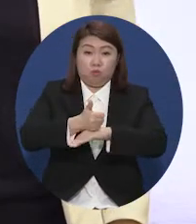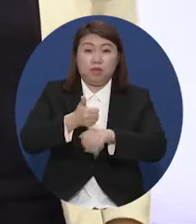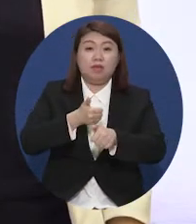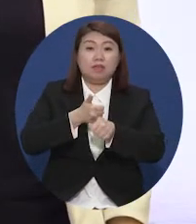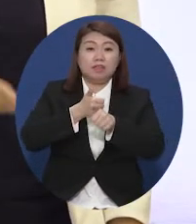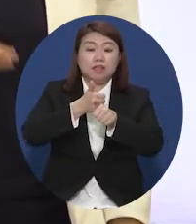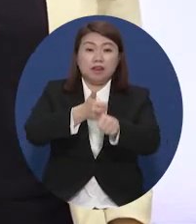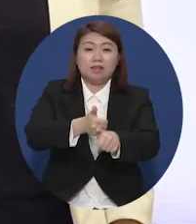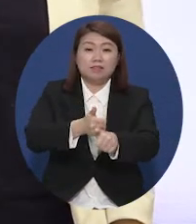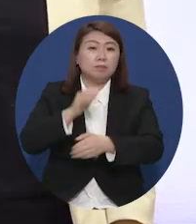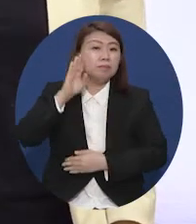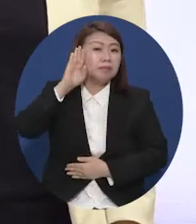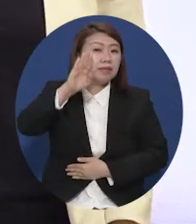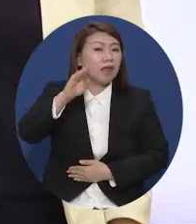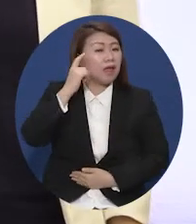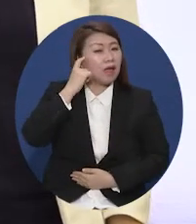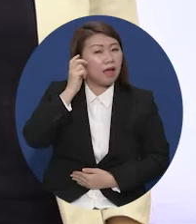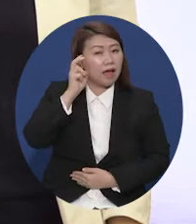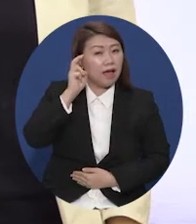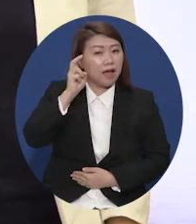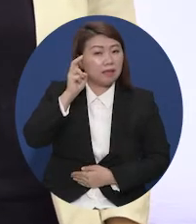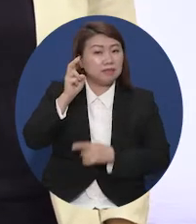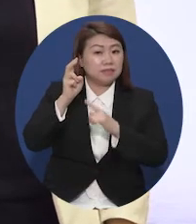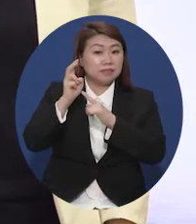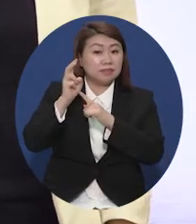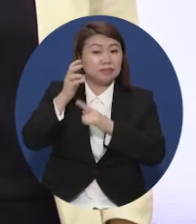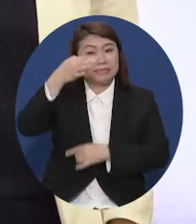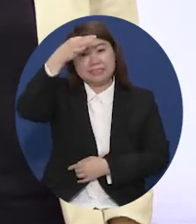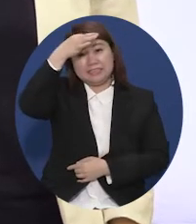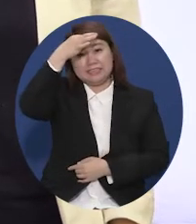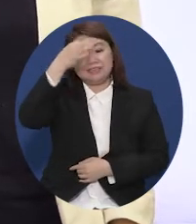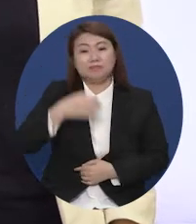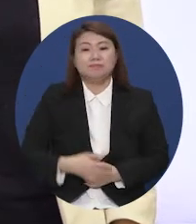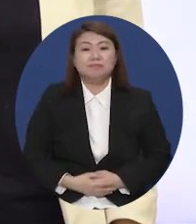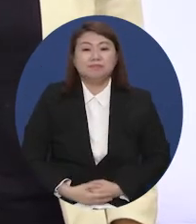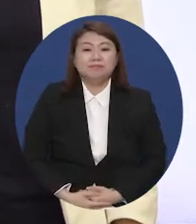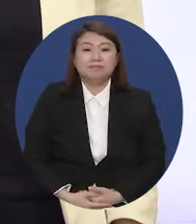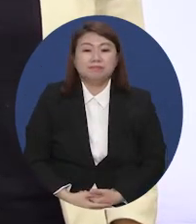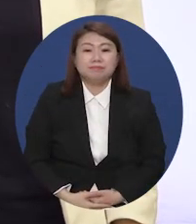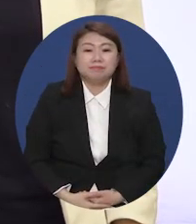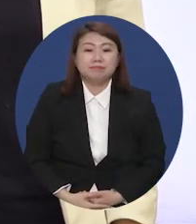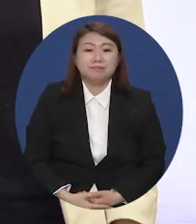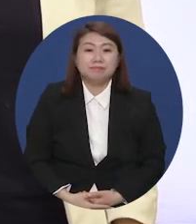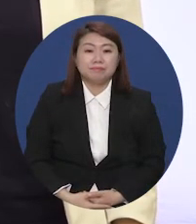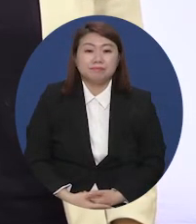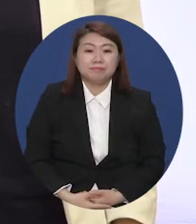결과에 따라서 앞으로 다가올 미래를 예측하는 그런 기능도 했다고 합니다